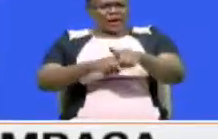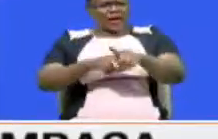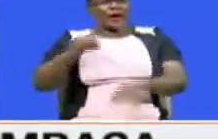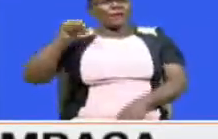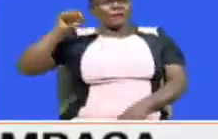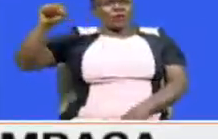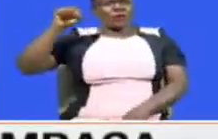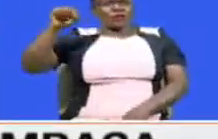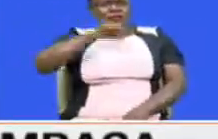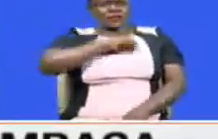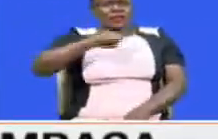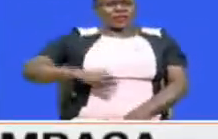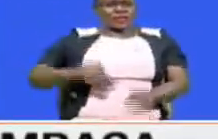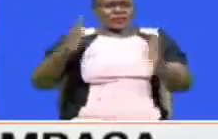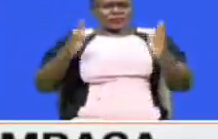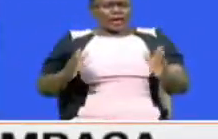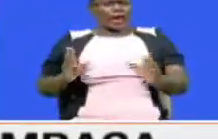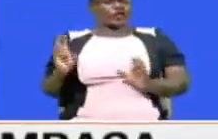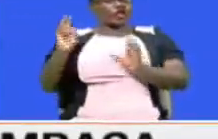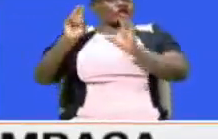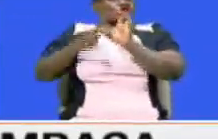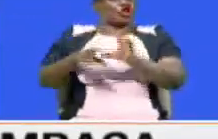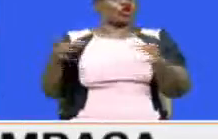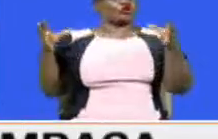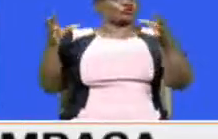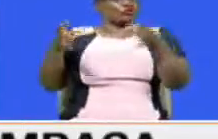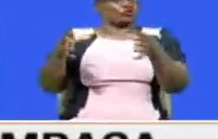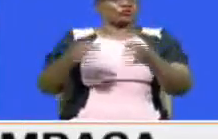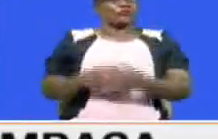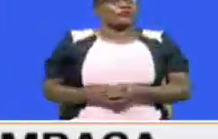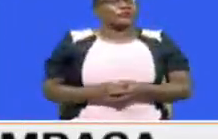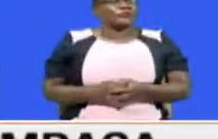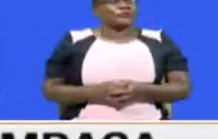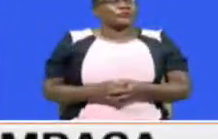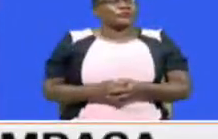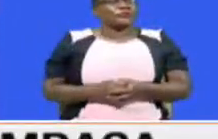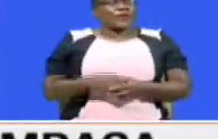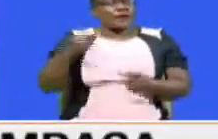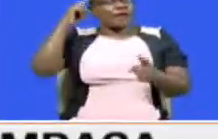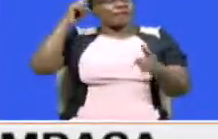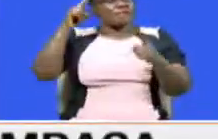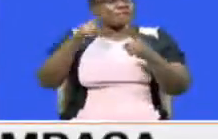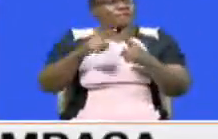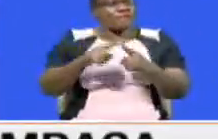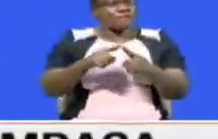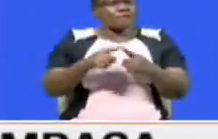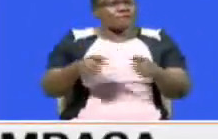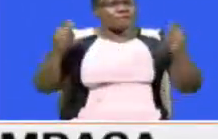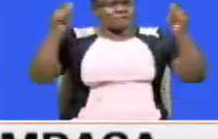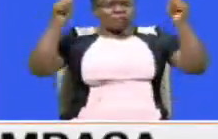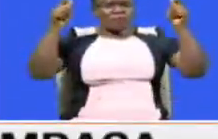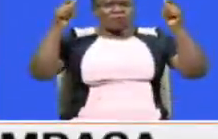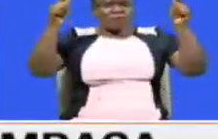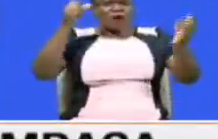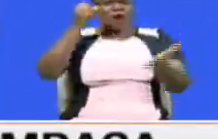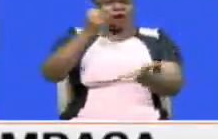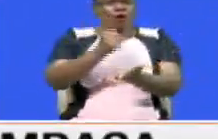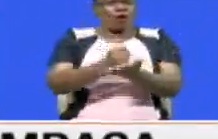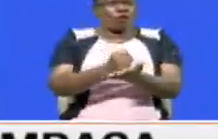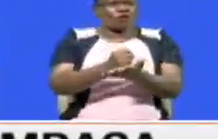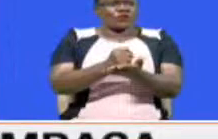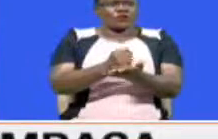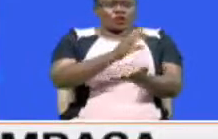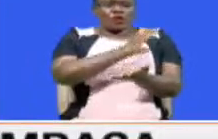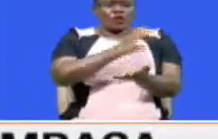naye Seneta Mohamed Faki wakajiunga na umati huu, ari na madhumuni ya kuandamana hadi afisi